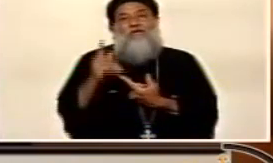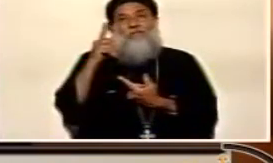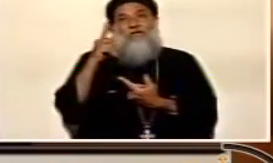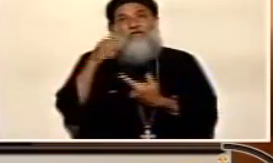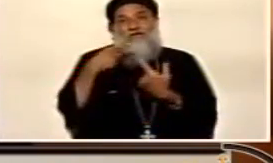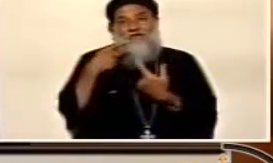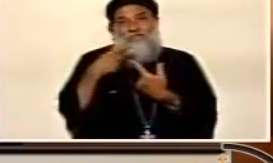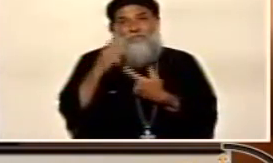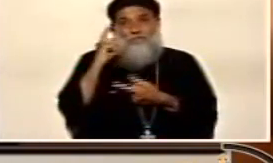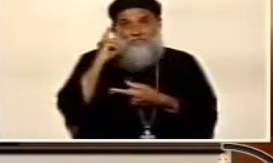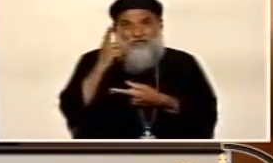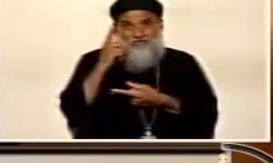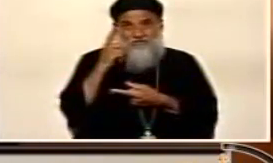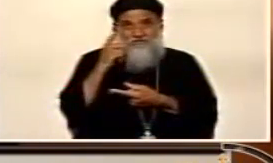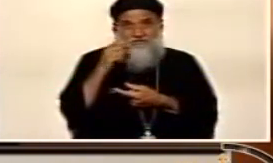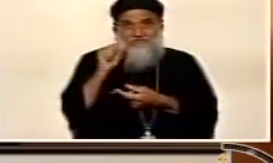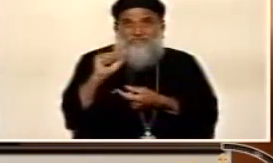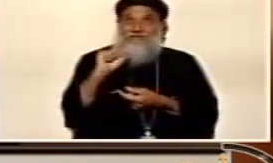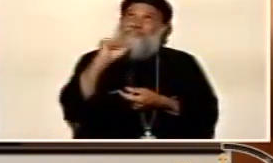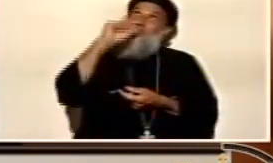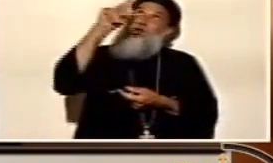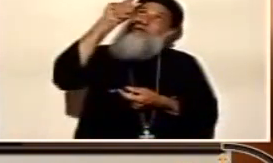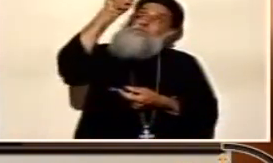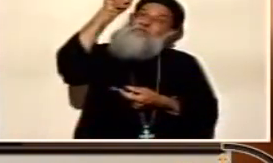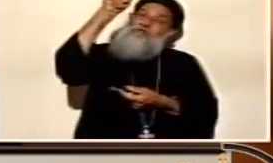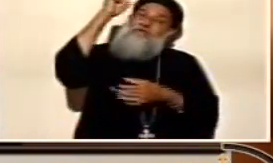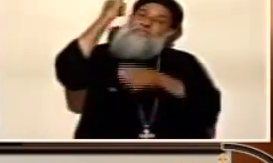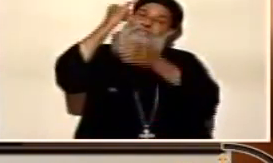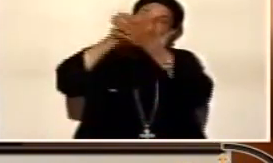فيبقى مصدر اتكائنا هو ربنا،